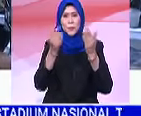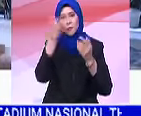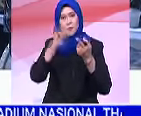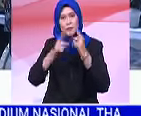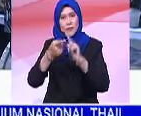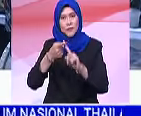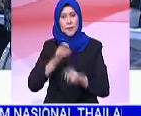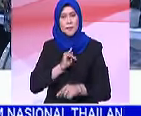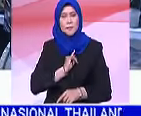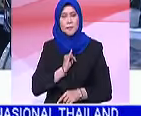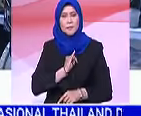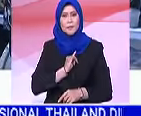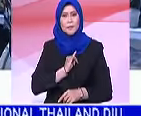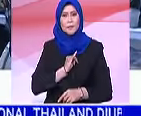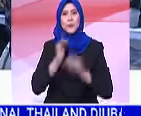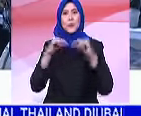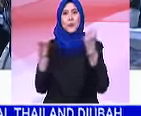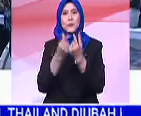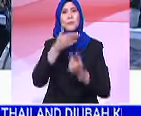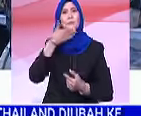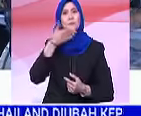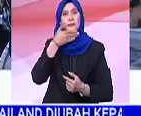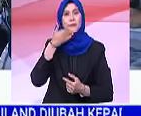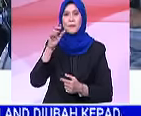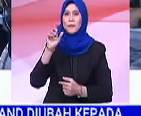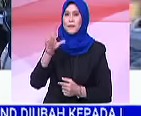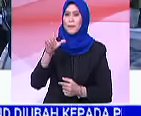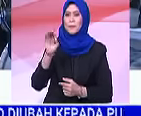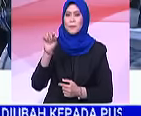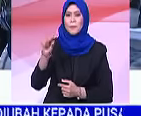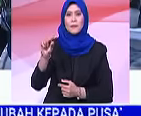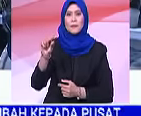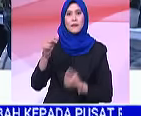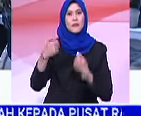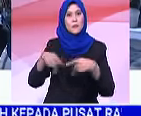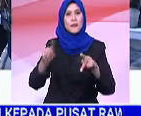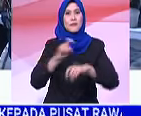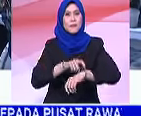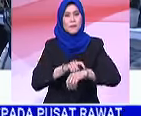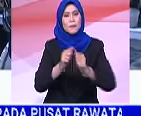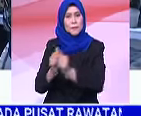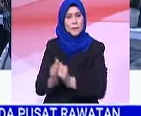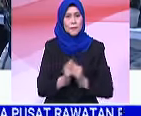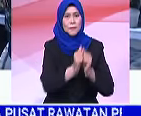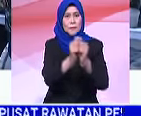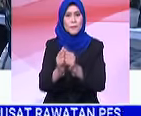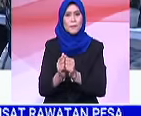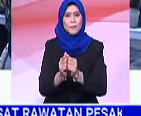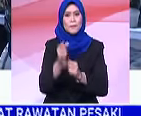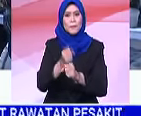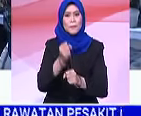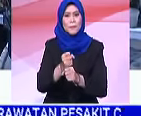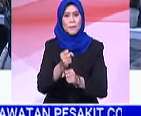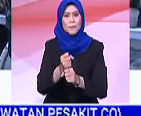saya, terutamanya golongan belia di Limbang ini, sanggup meluangkan masa bersama dalam mengerjakan